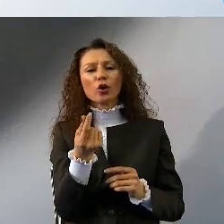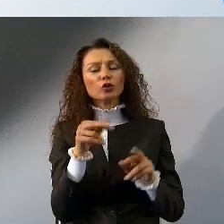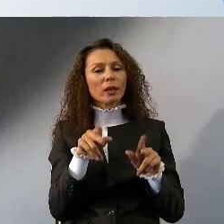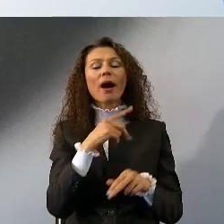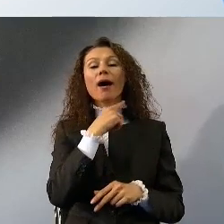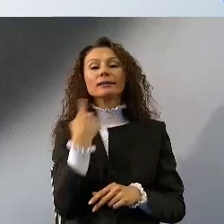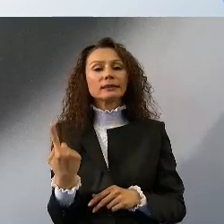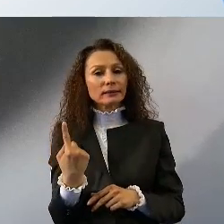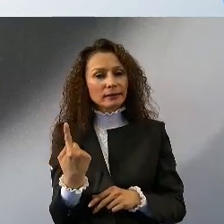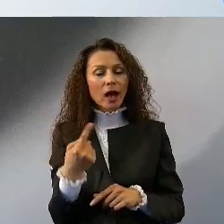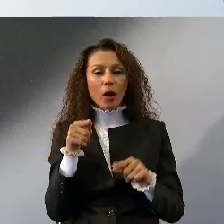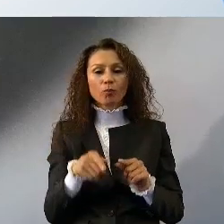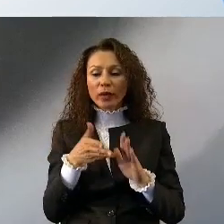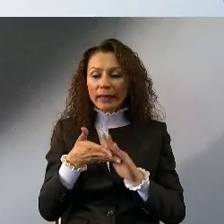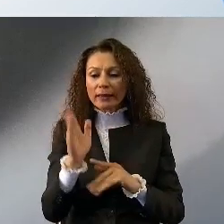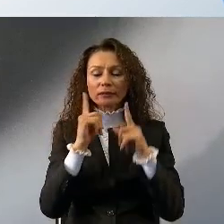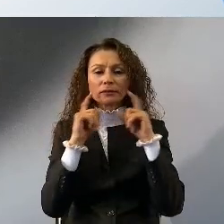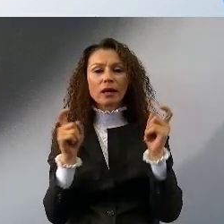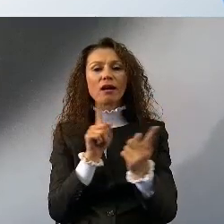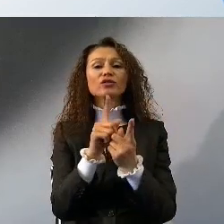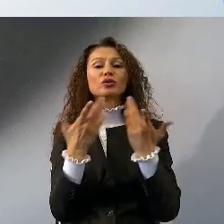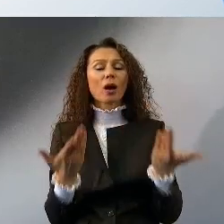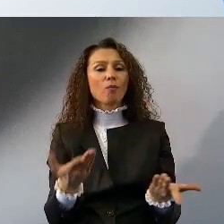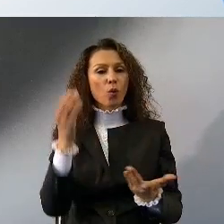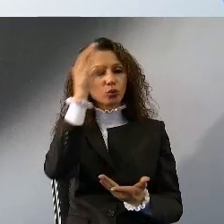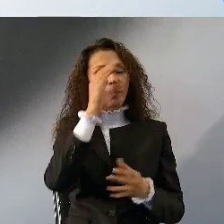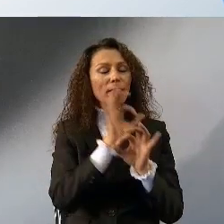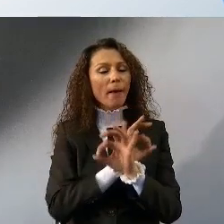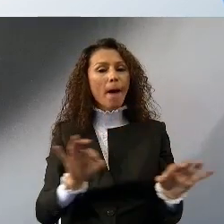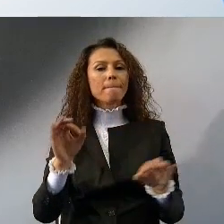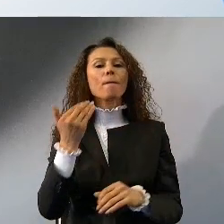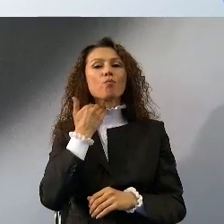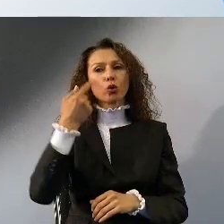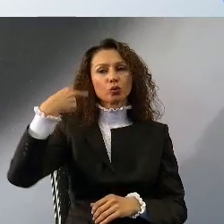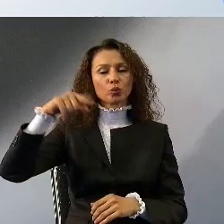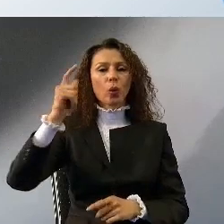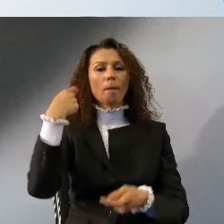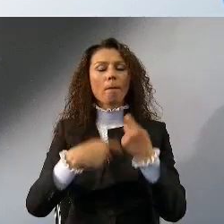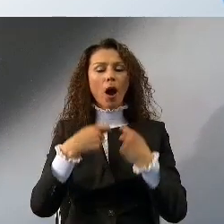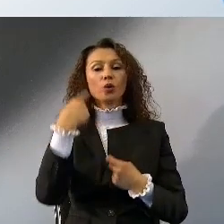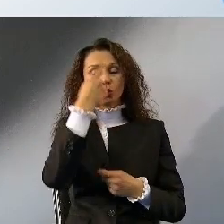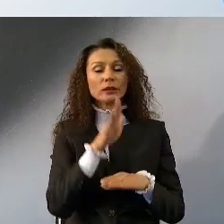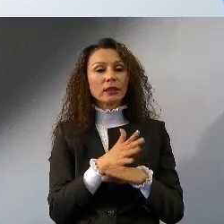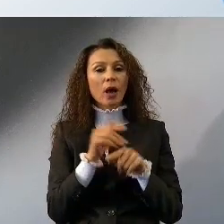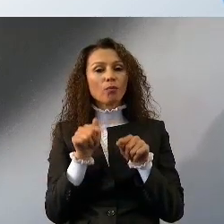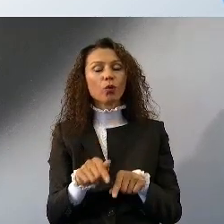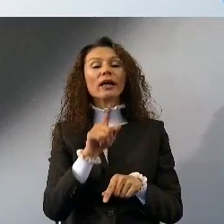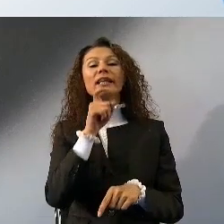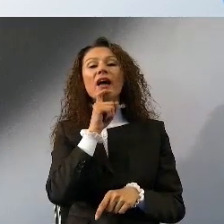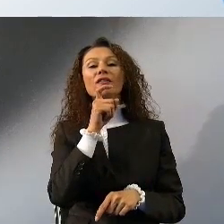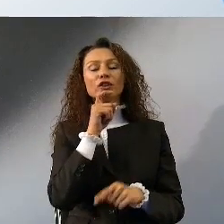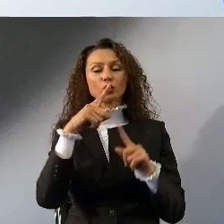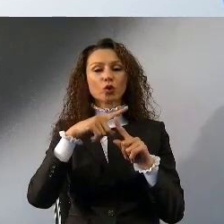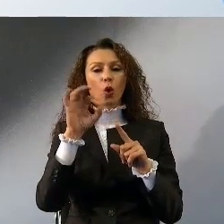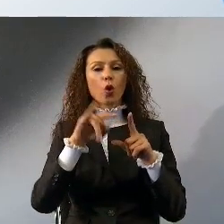asla bu gideri karşılamıyor ve çiftçimizin tamamı borçlu, bankalara borçlu. İşte bu nedenle yanlış tohum seçildiği